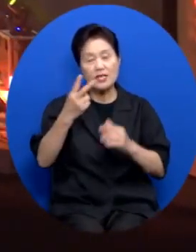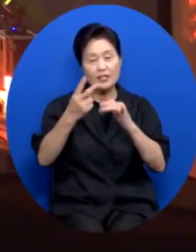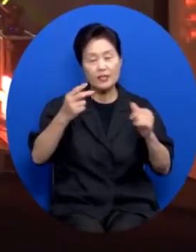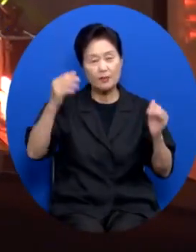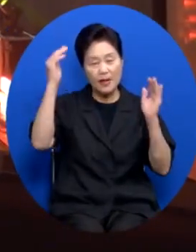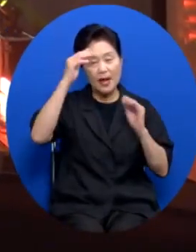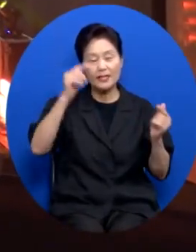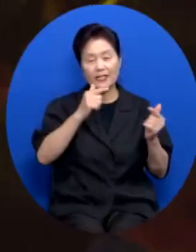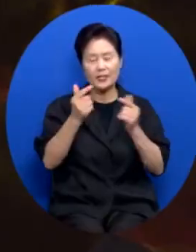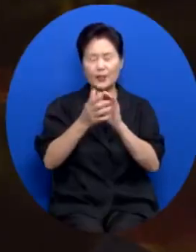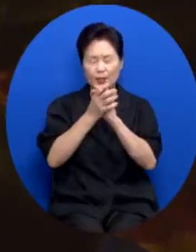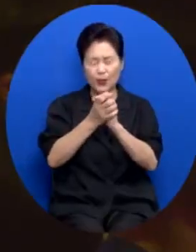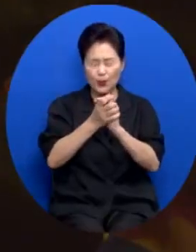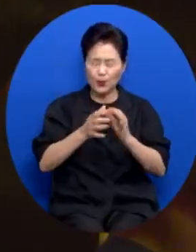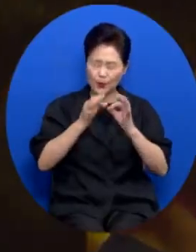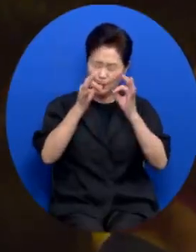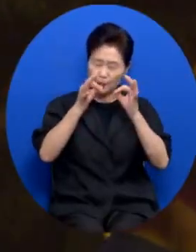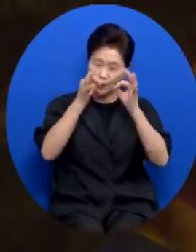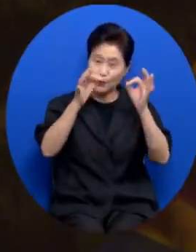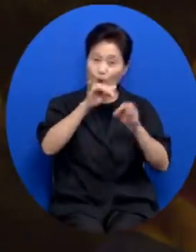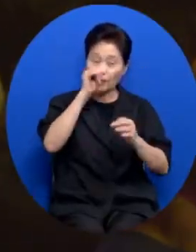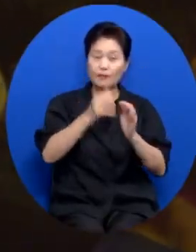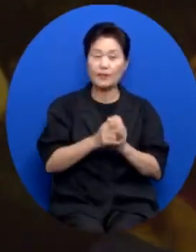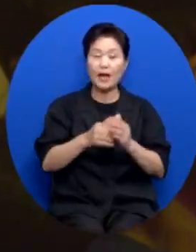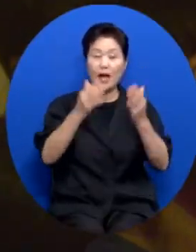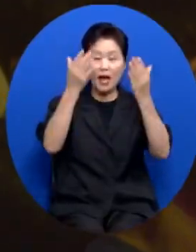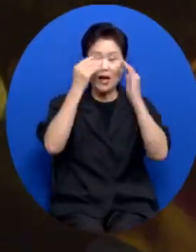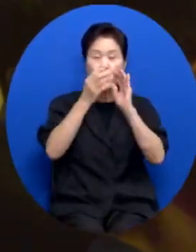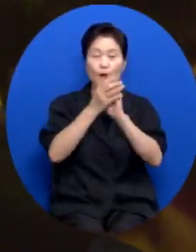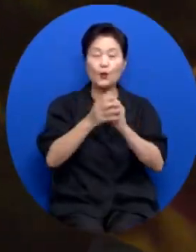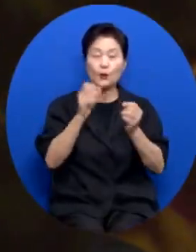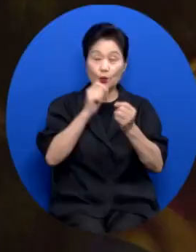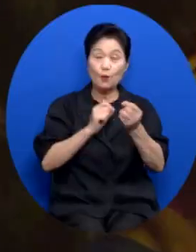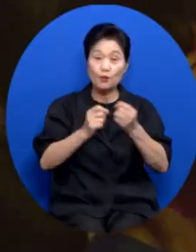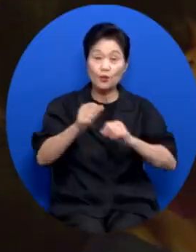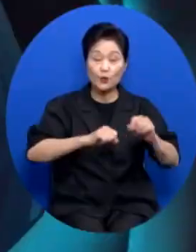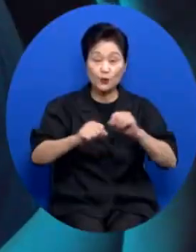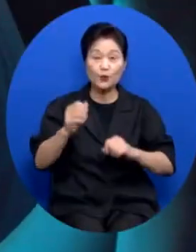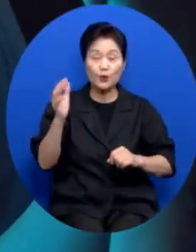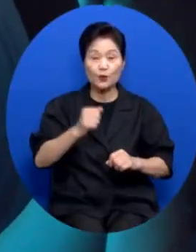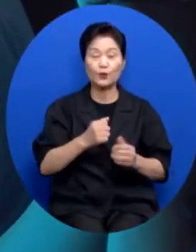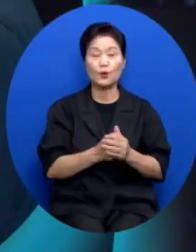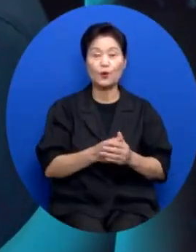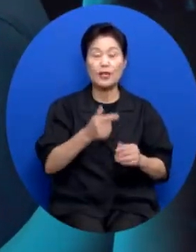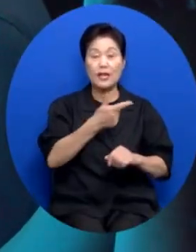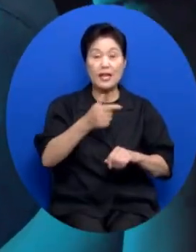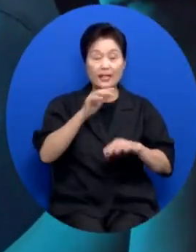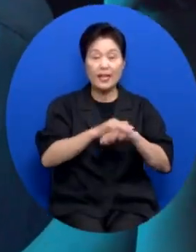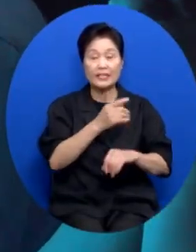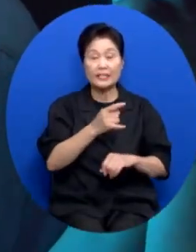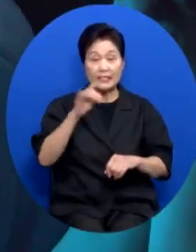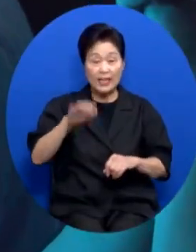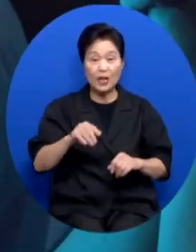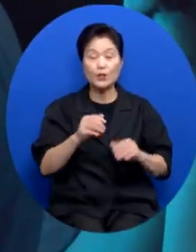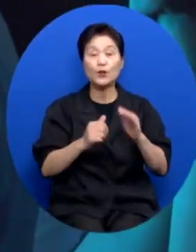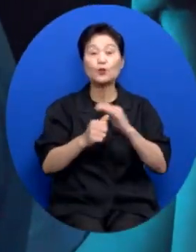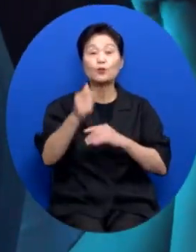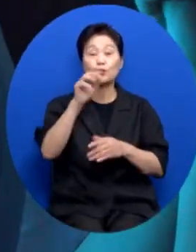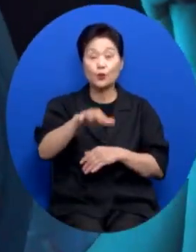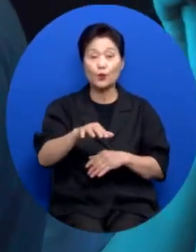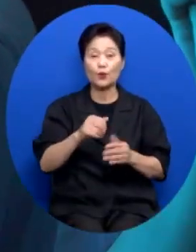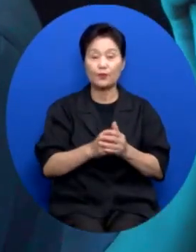기도를 부르짖습니다. 학교 기도 불시 운동의 일환으로 대전, 세종, 충청 지역을 대표로 하는 라이트온